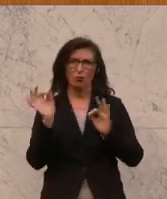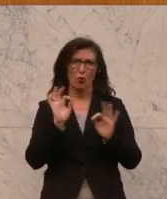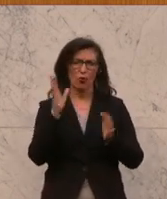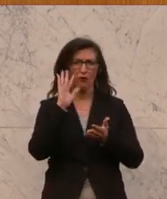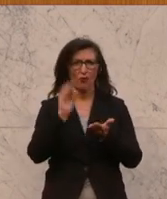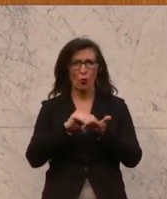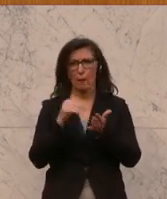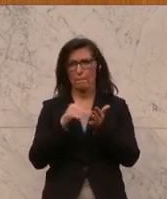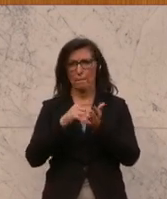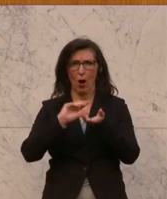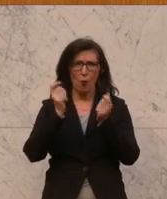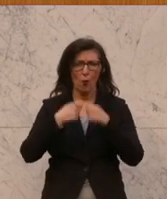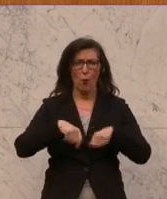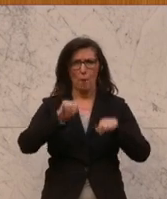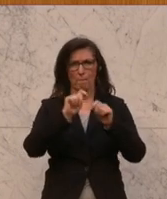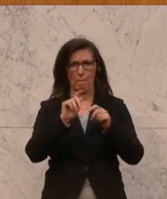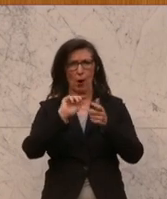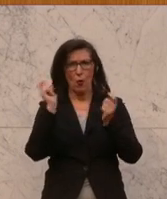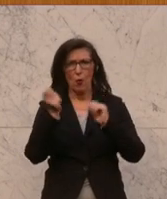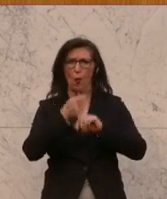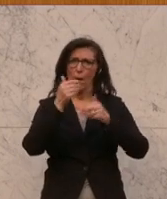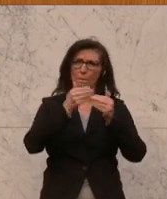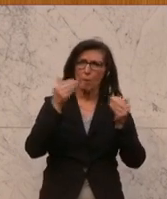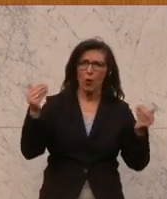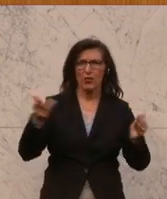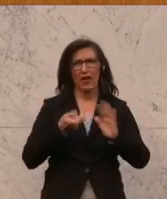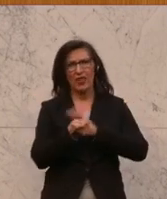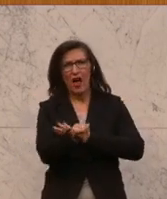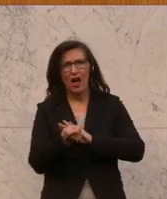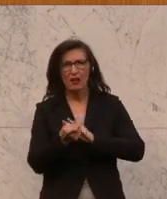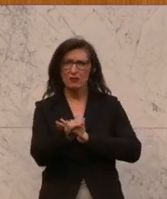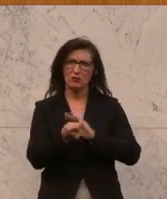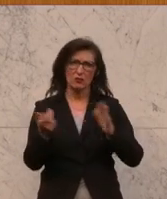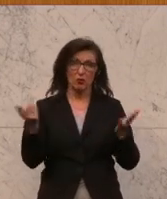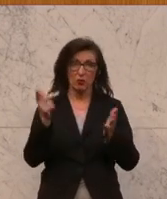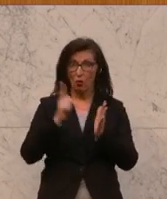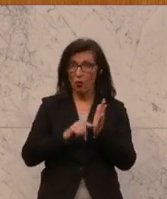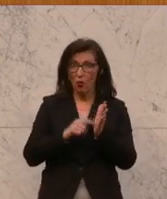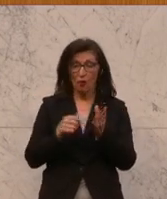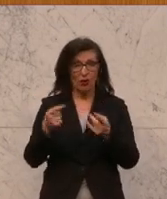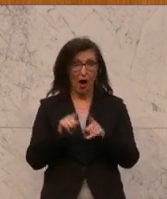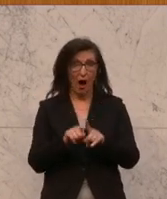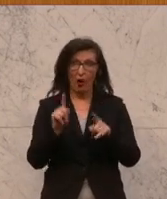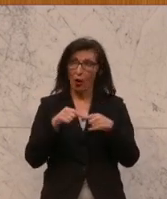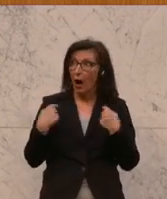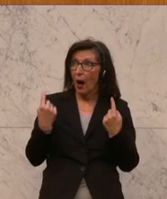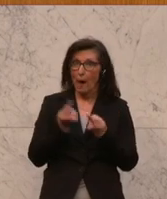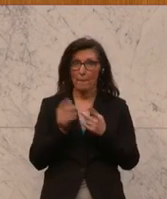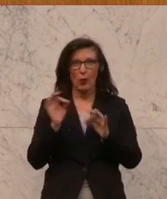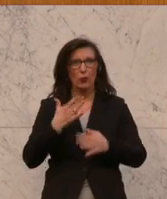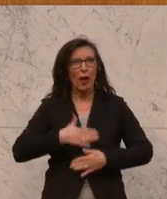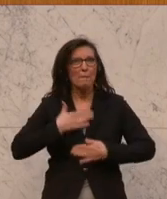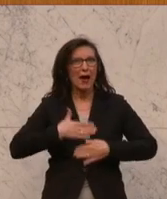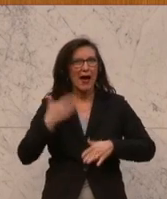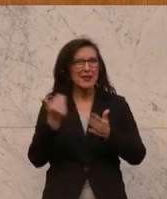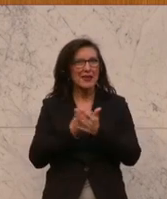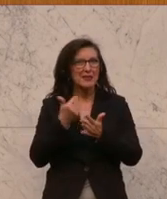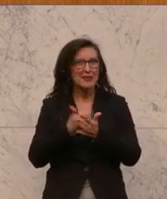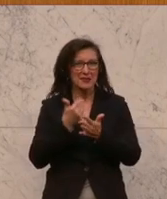dass sie modernisiert gehört, dass eine Heizung eingebaut gehört. Oftmals sind auch die Wohnräume oder auch das Bad